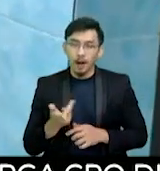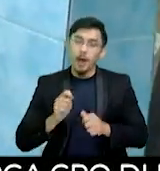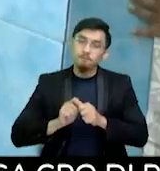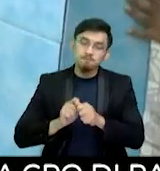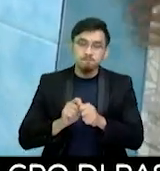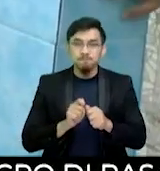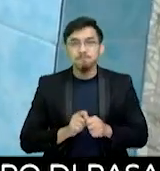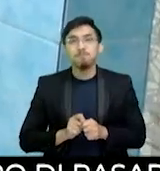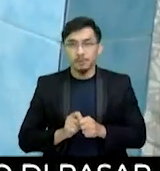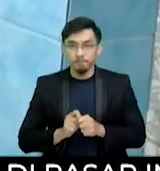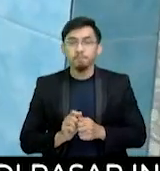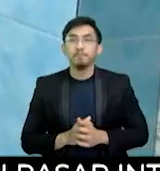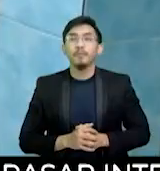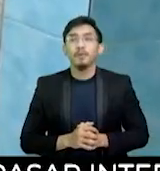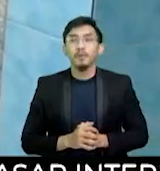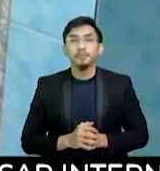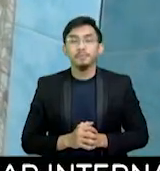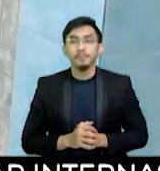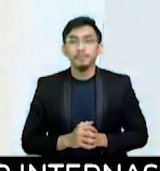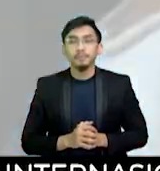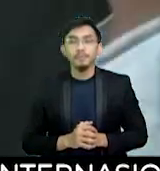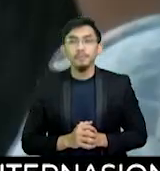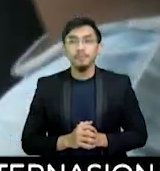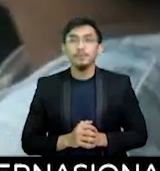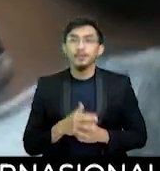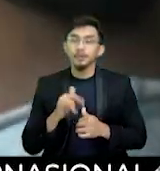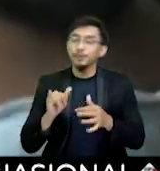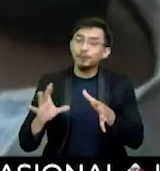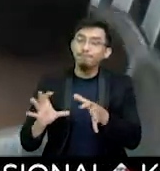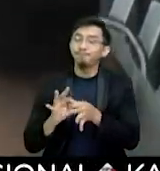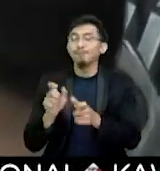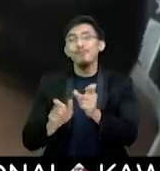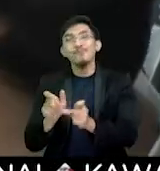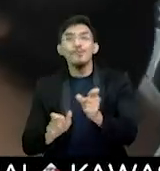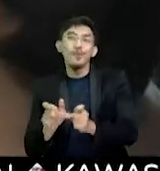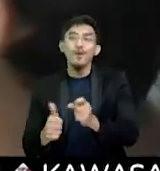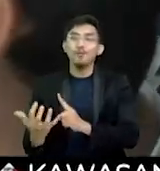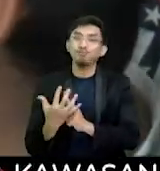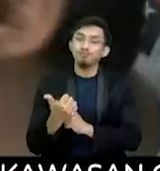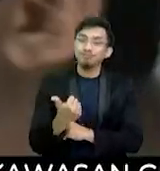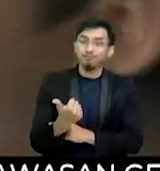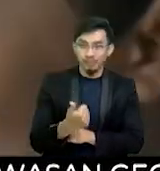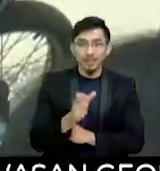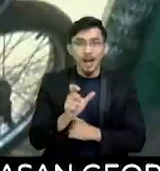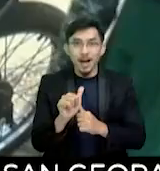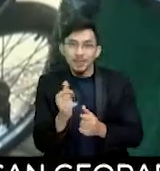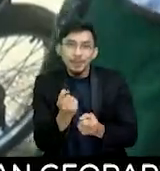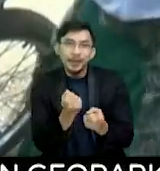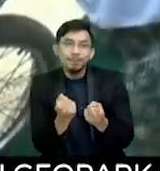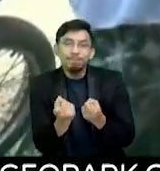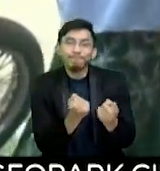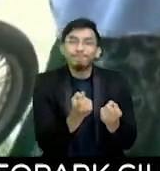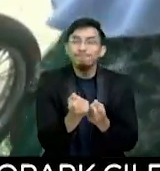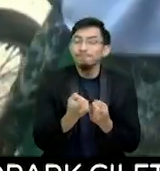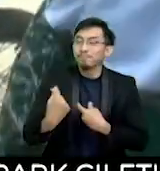ini? Ya, pensi dewe, karuliane. Usahanya menarik perhatian agar warga tetap membeli jajanannya ternyata